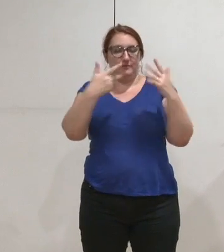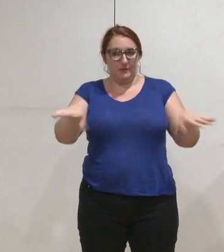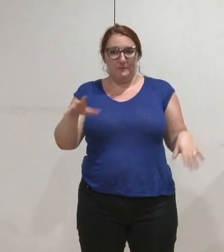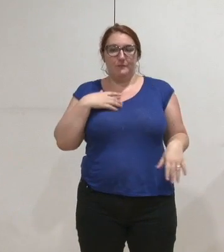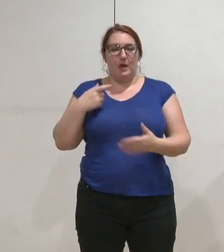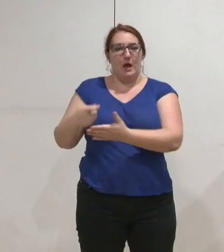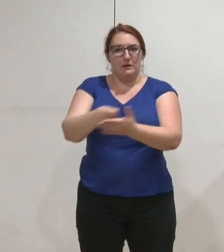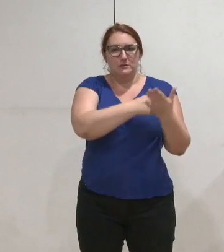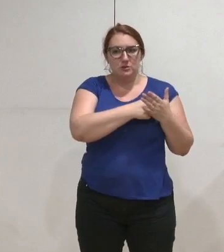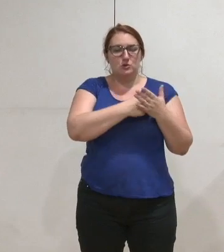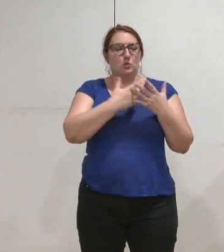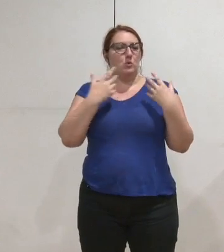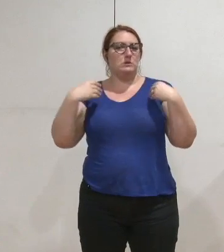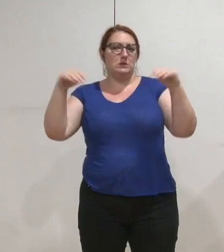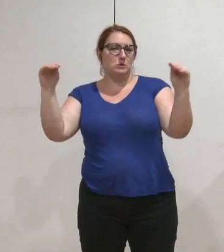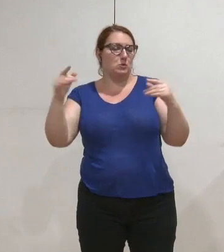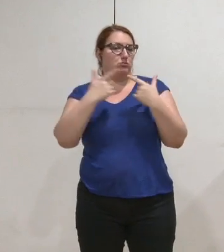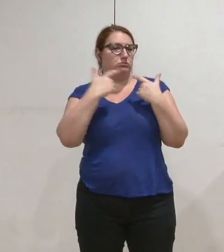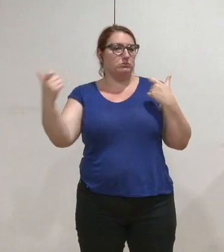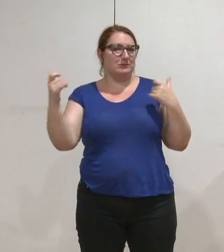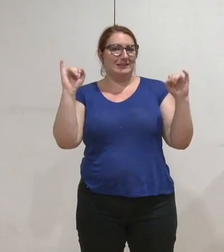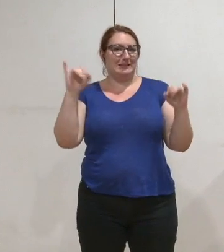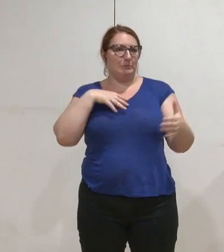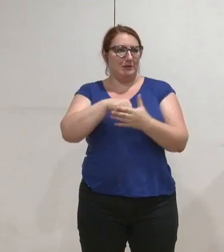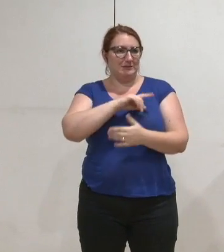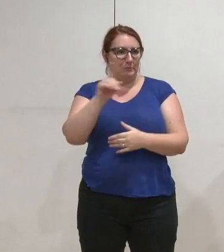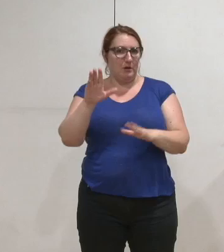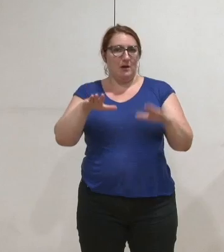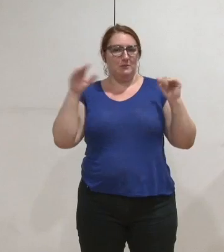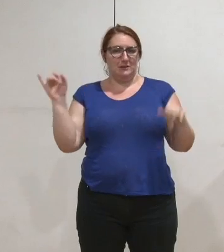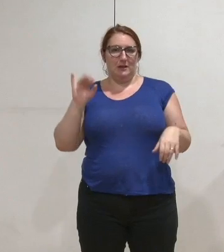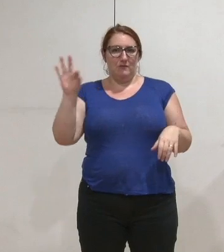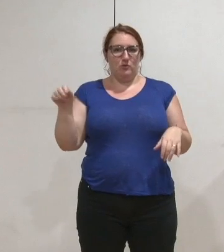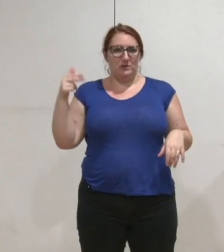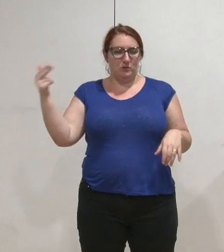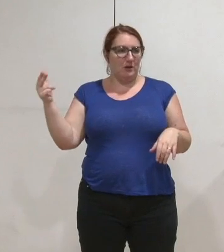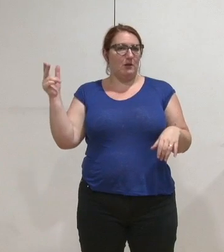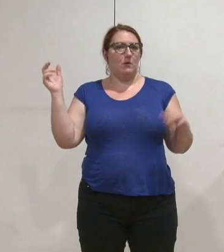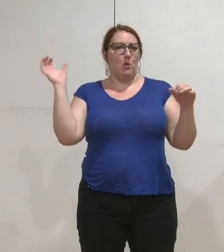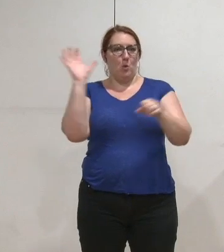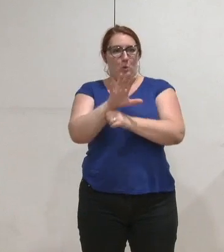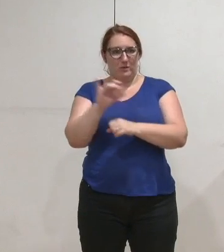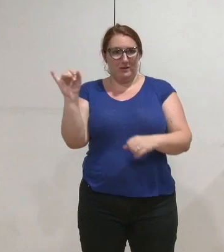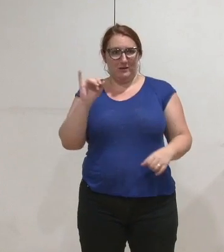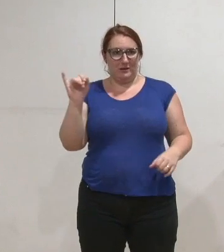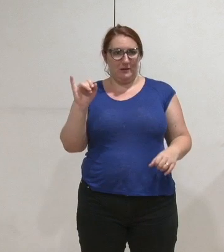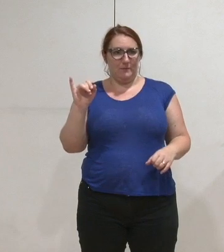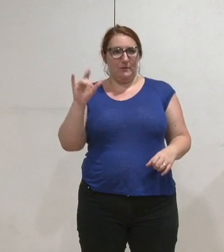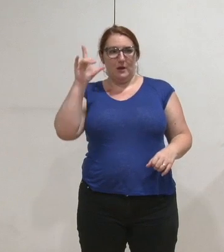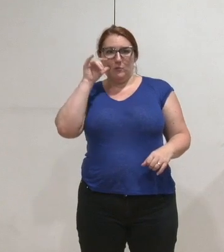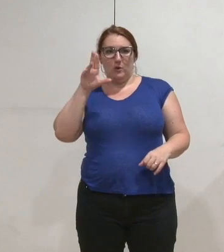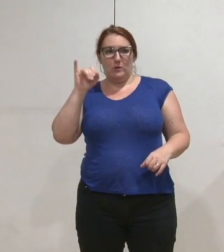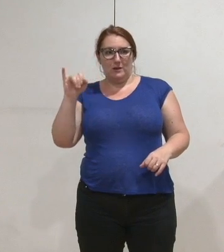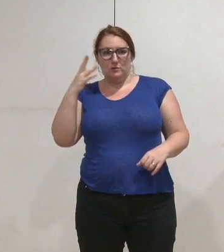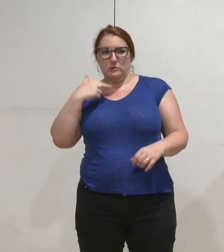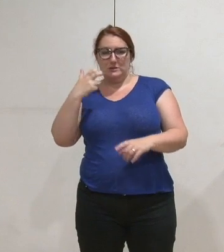diverses qui prend pas au vote qui s'abstient frond national qui vote contre républicain udi